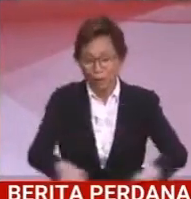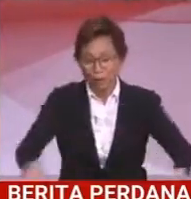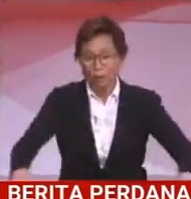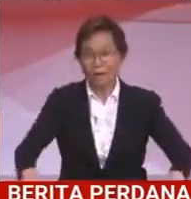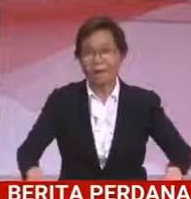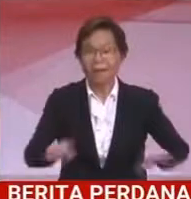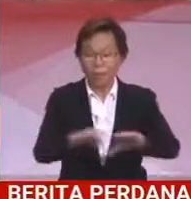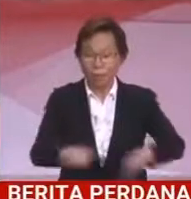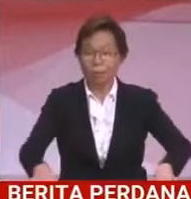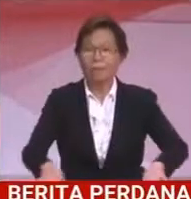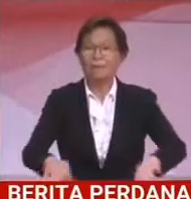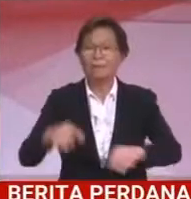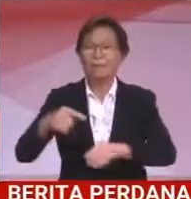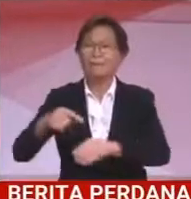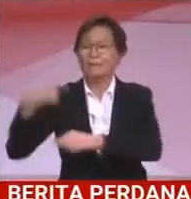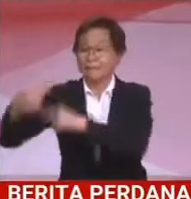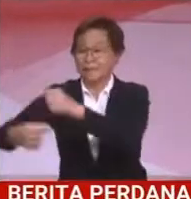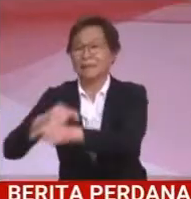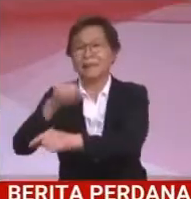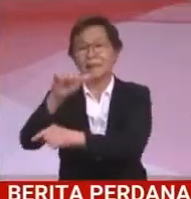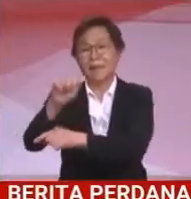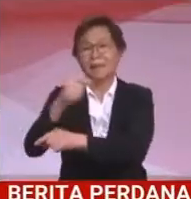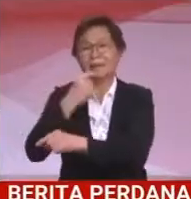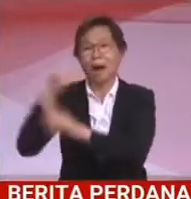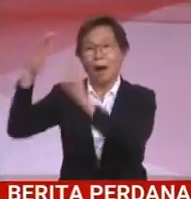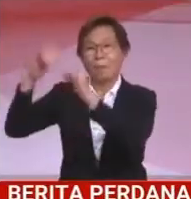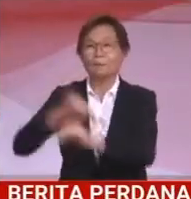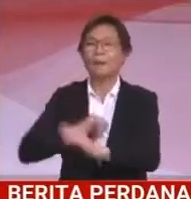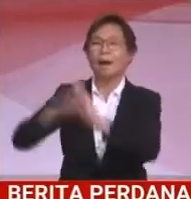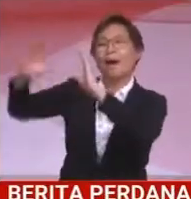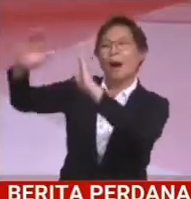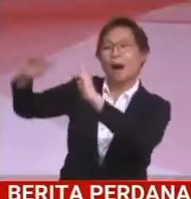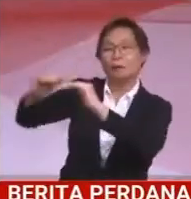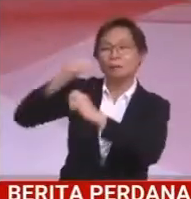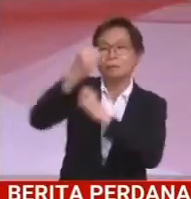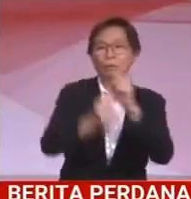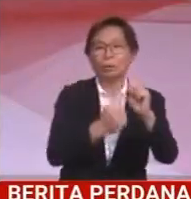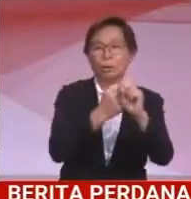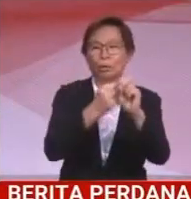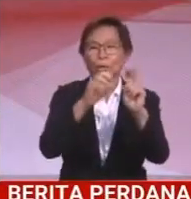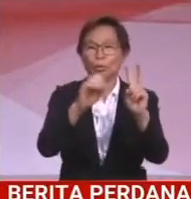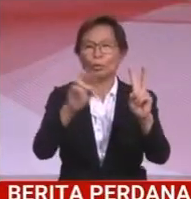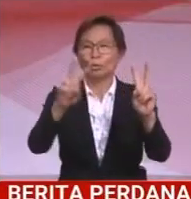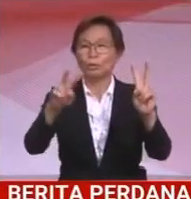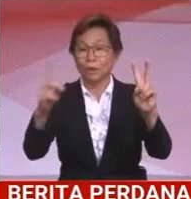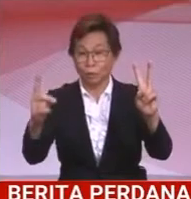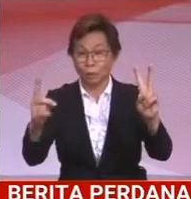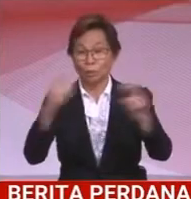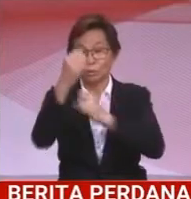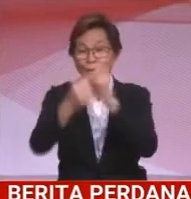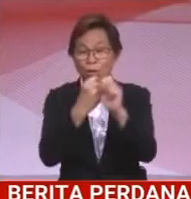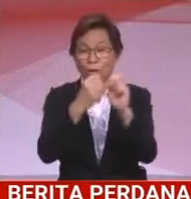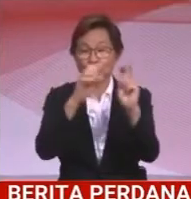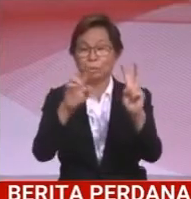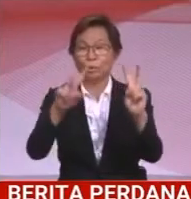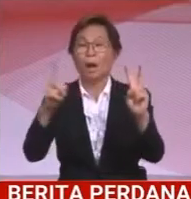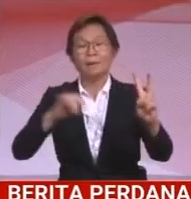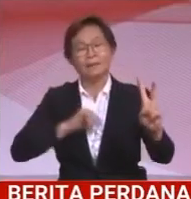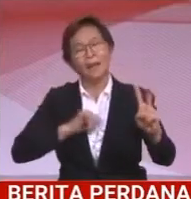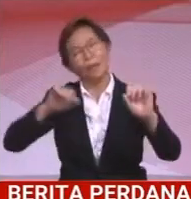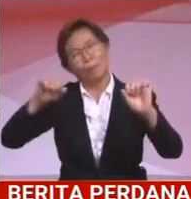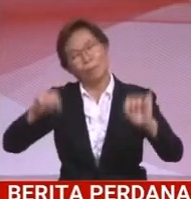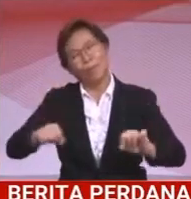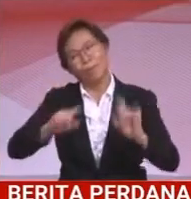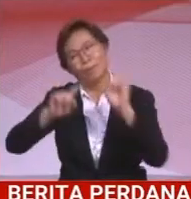A pula, ini harapan mereka. Saya harap tahun 2021 saya dapat